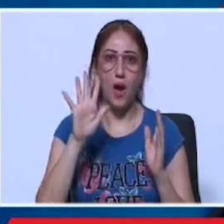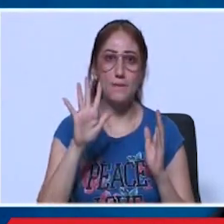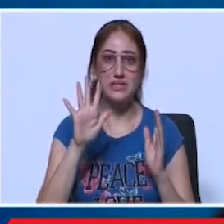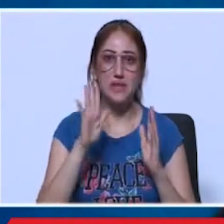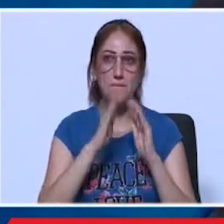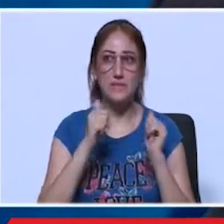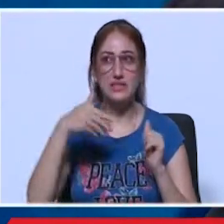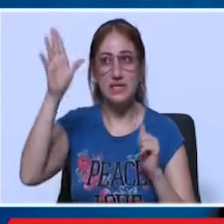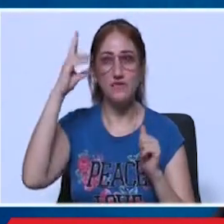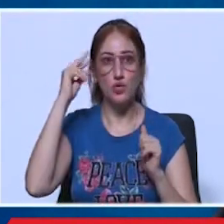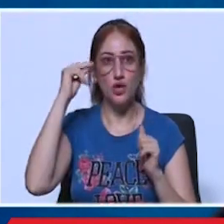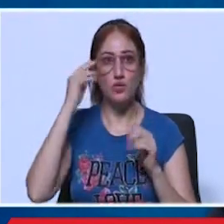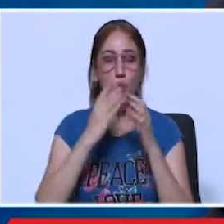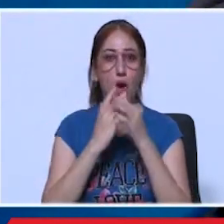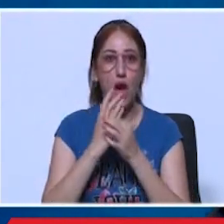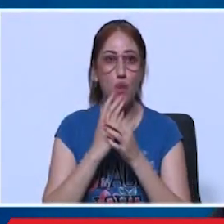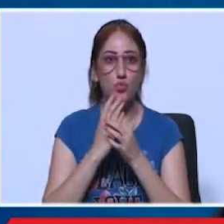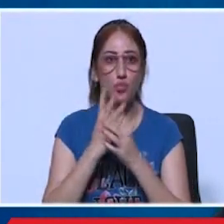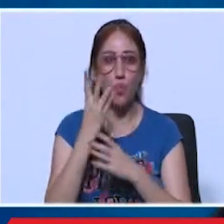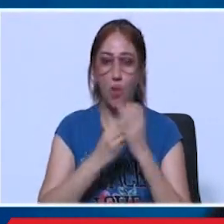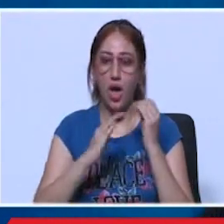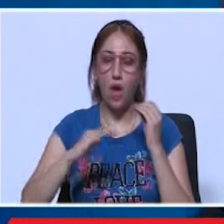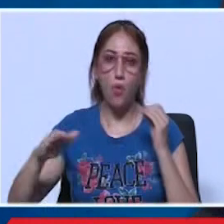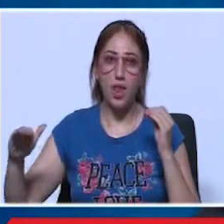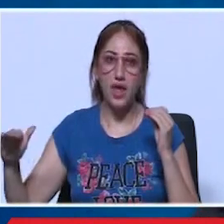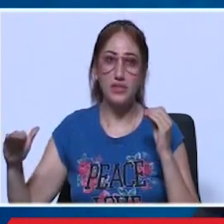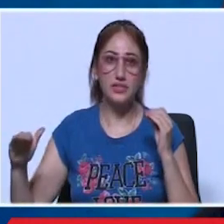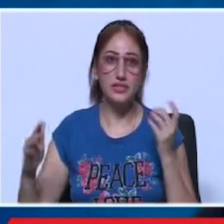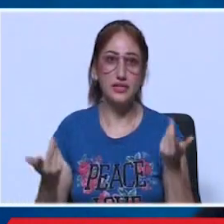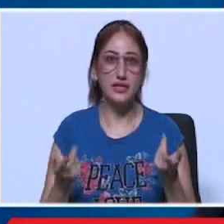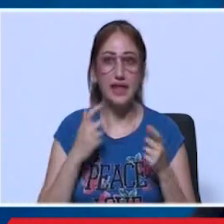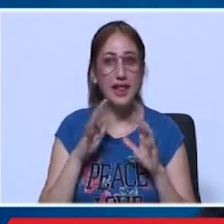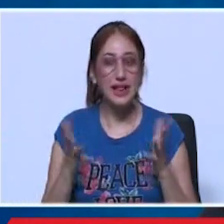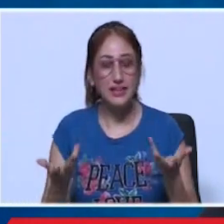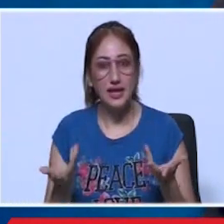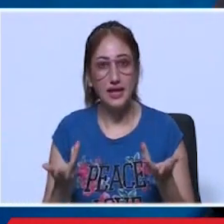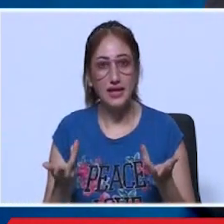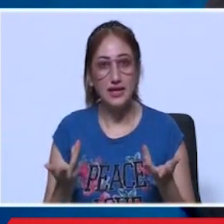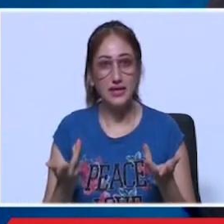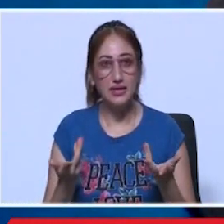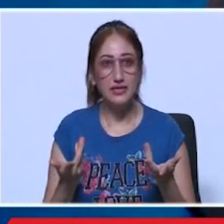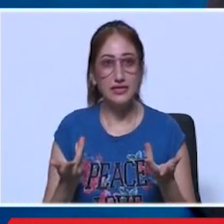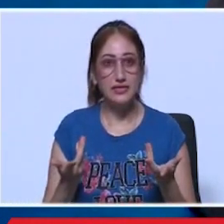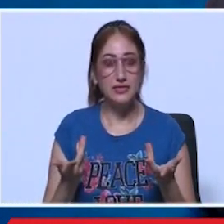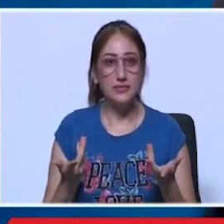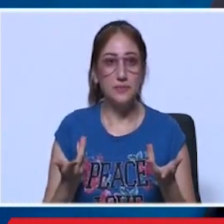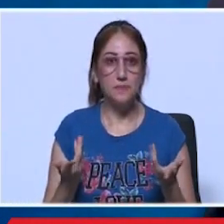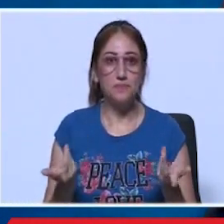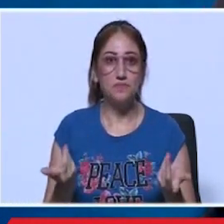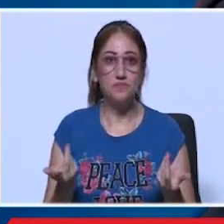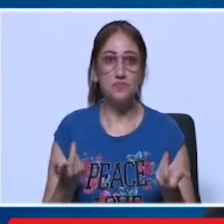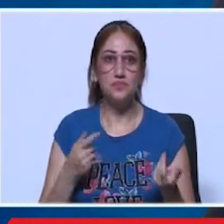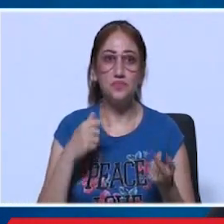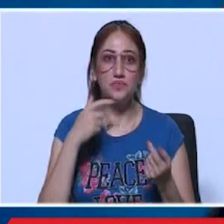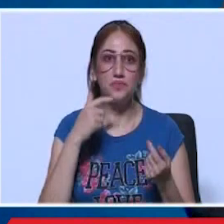سافروا اسرائيل واتجوزوا هناك وخلفوا اولاد فبقول ايه ده؟ هو ده الناتج بتاعنا ان احنا